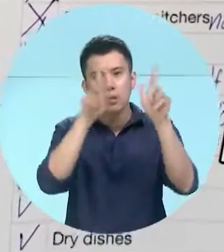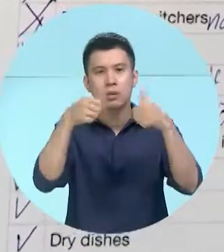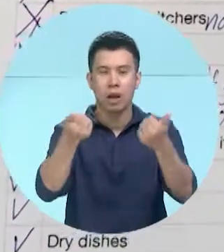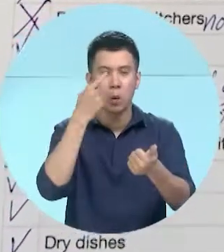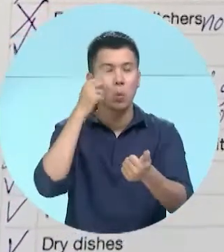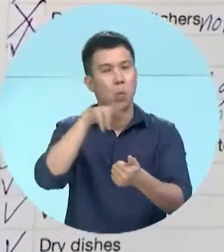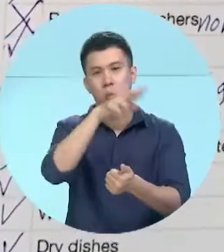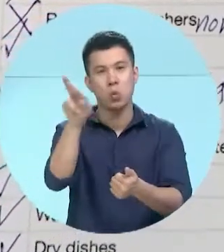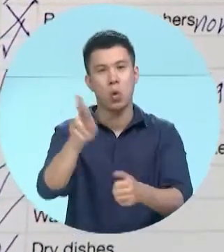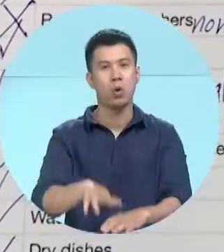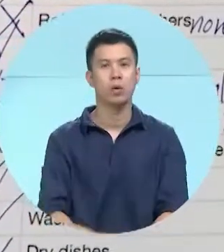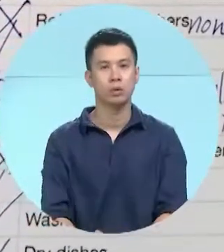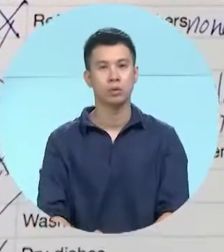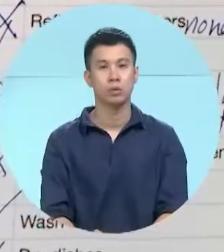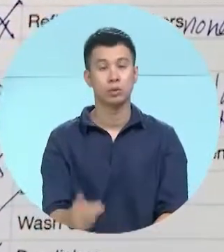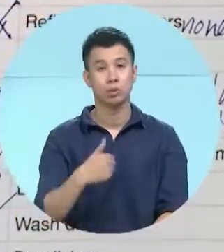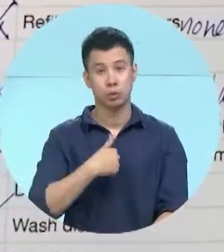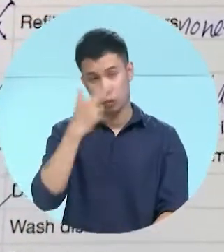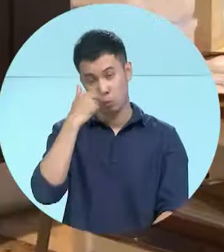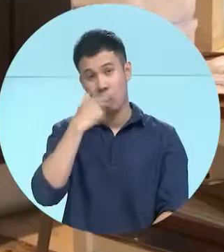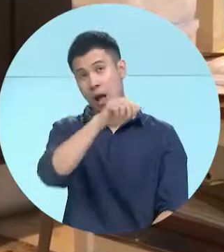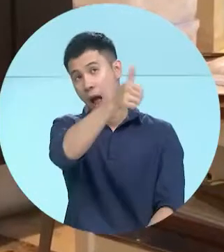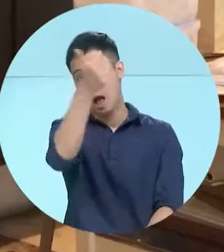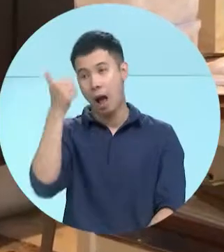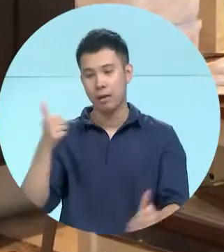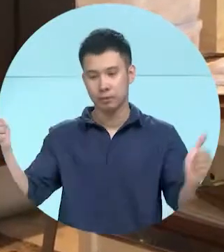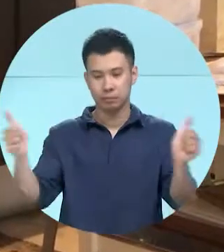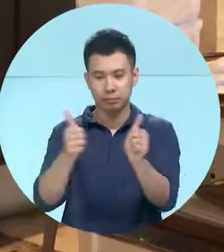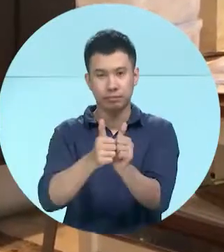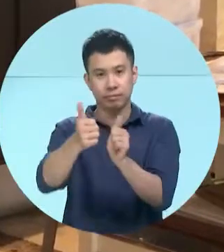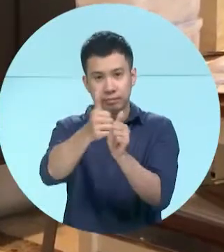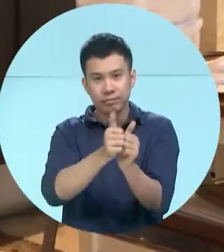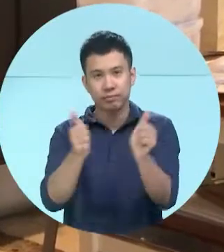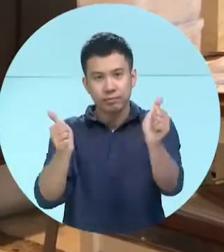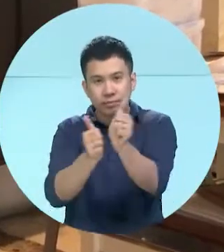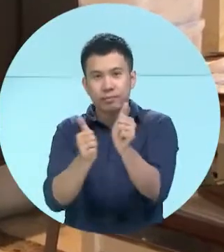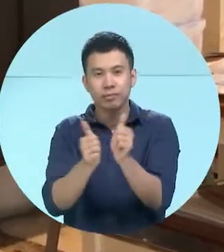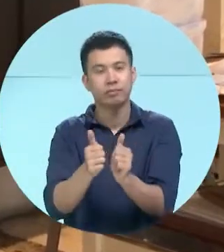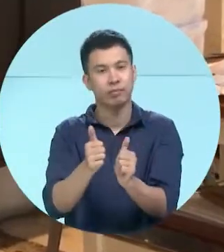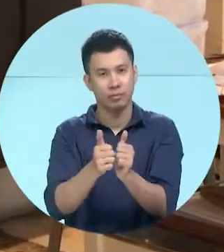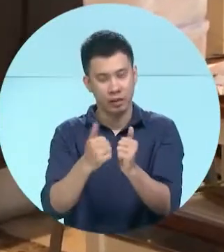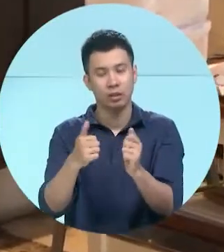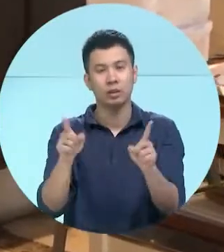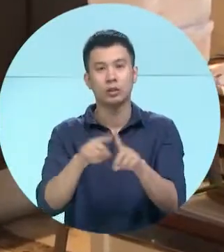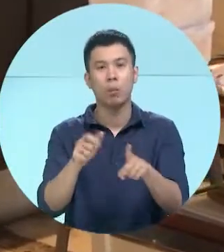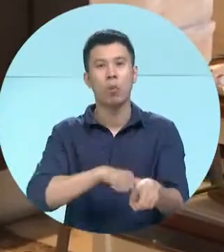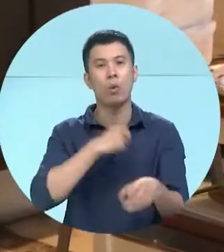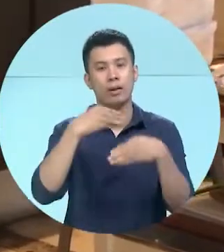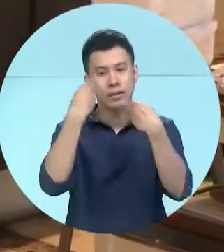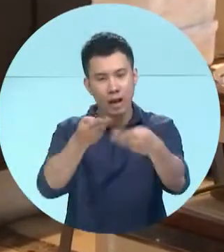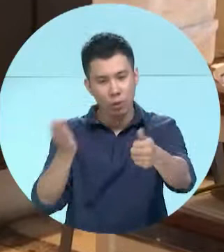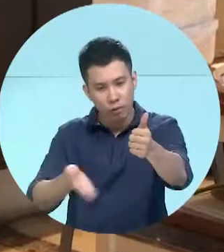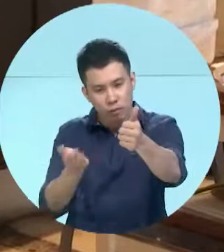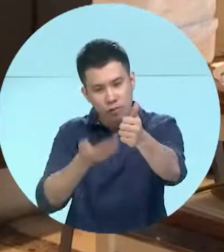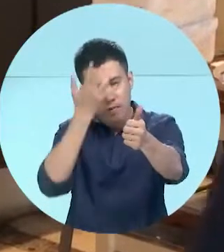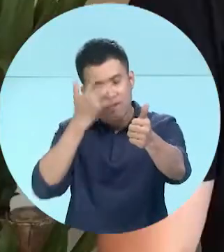description. We really want to bring people together in the businesses that we create, as well as encourage and empower